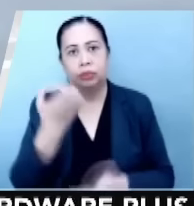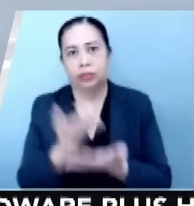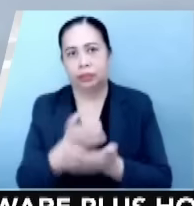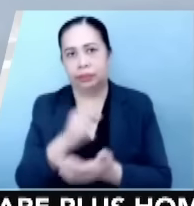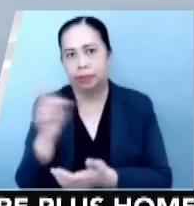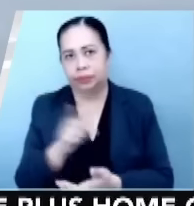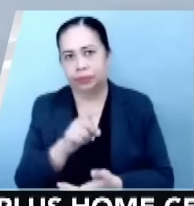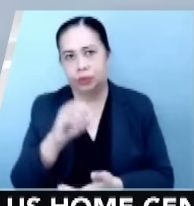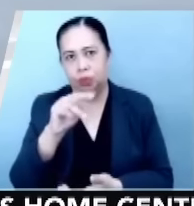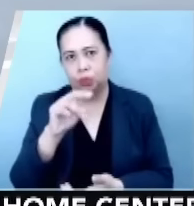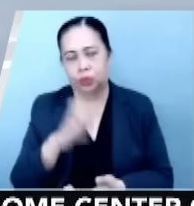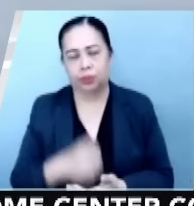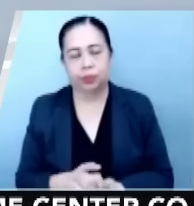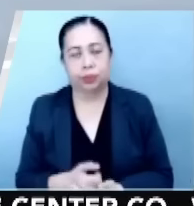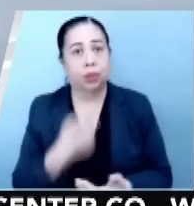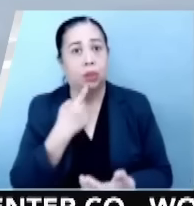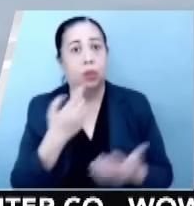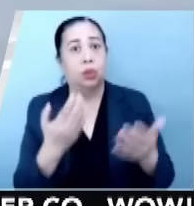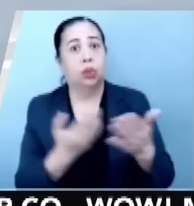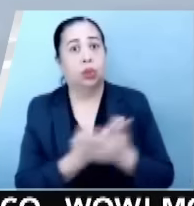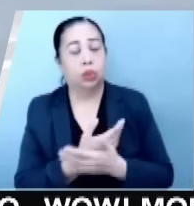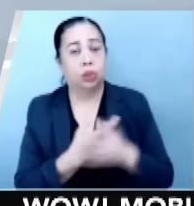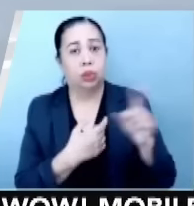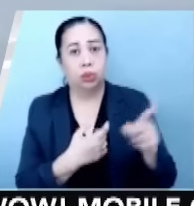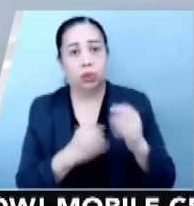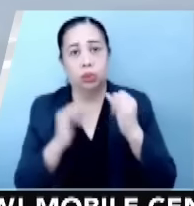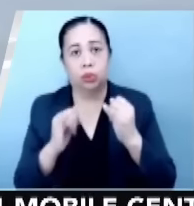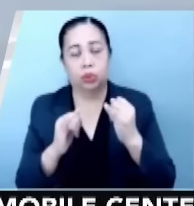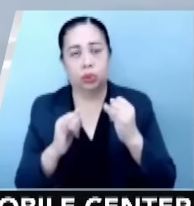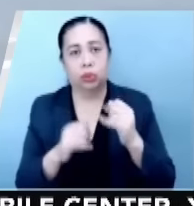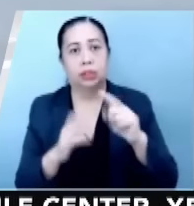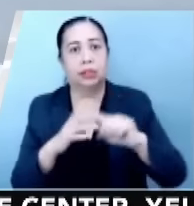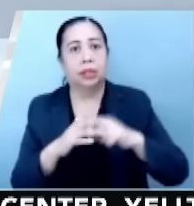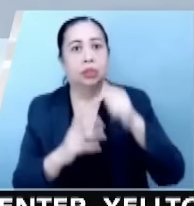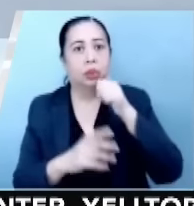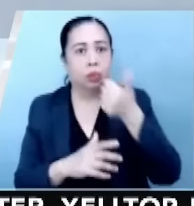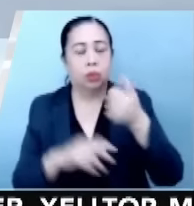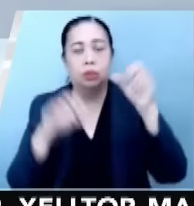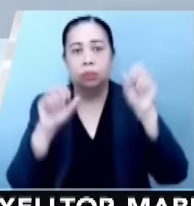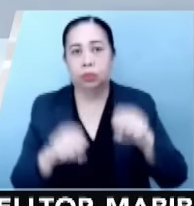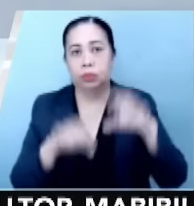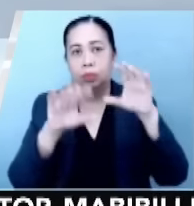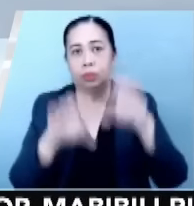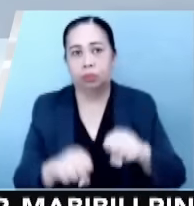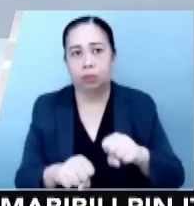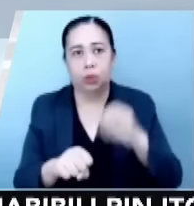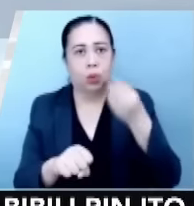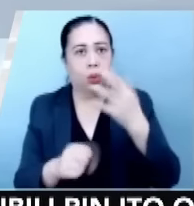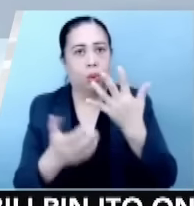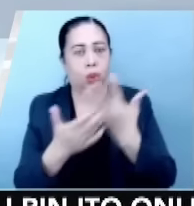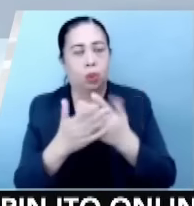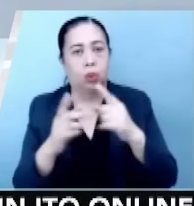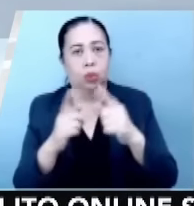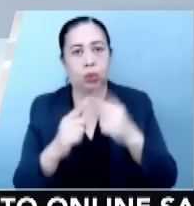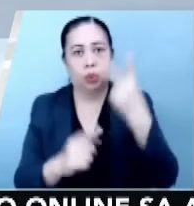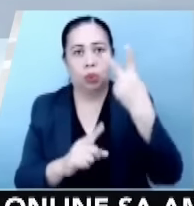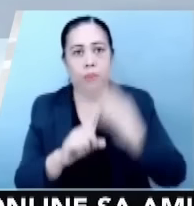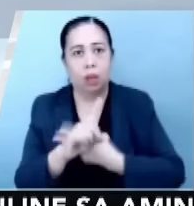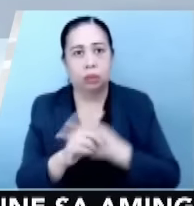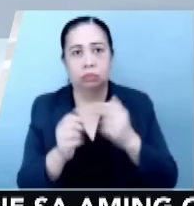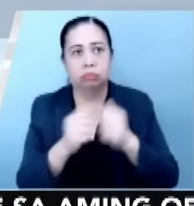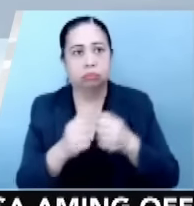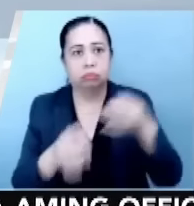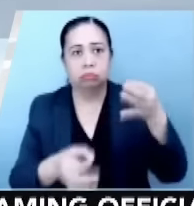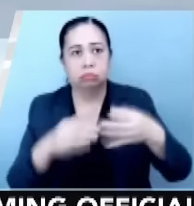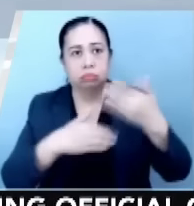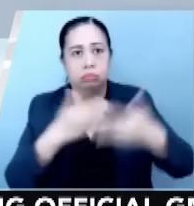utos ng China sa Coast Guard ito simula bukas, maaari itong manghuli at magkulong ng hanggang 2 buwan ng walang paglilitis ng